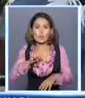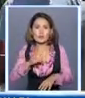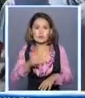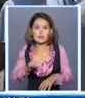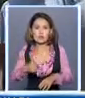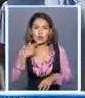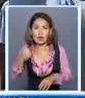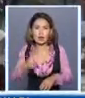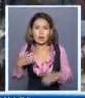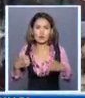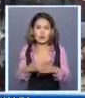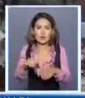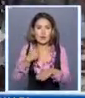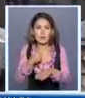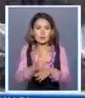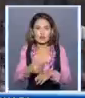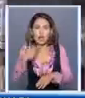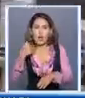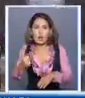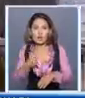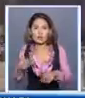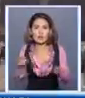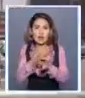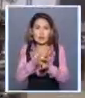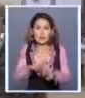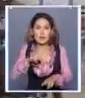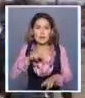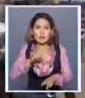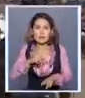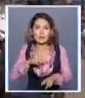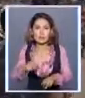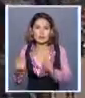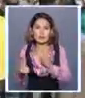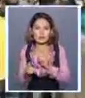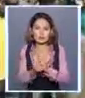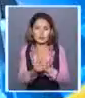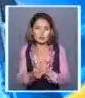қарулы күштердің жоғарғы кеңес басшысы және қорғаныс министрі Хусейн Тантавимен кездесті.